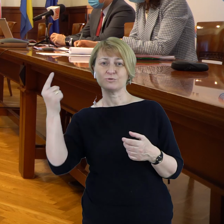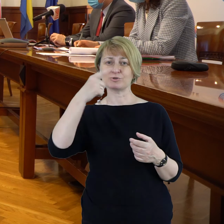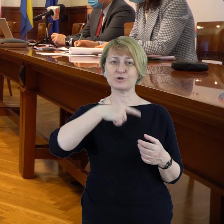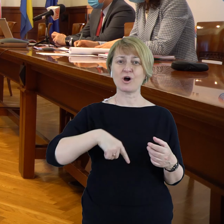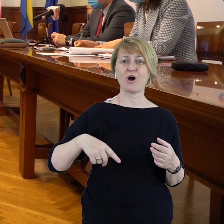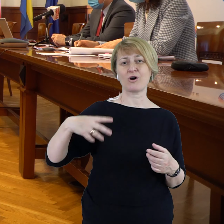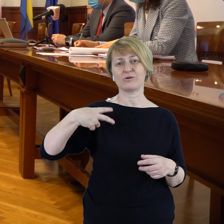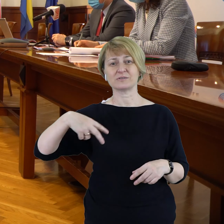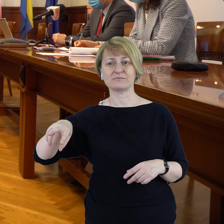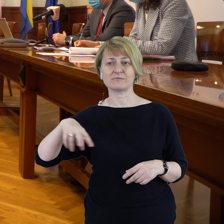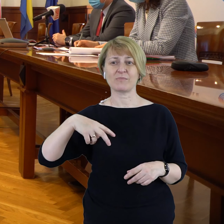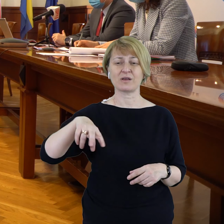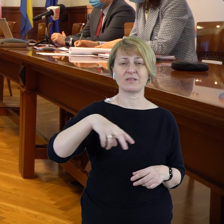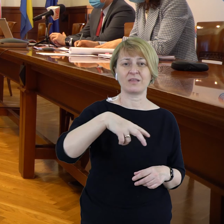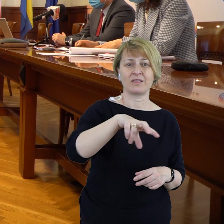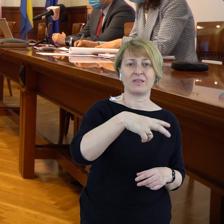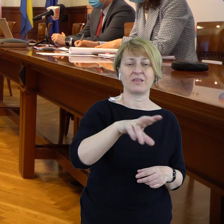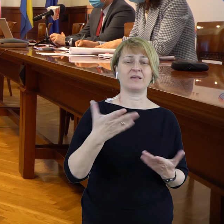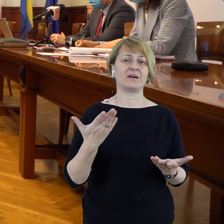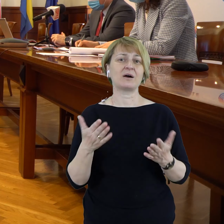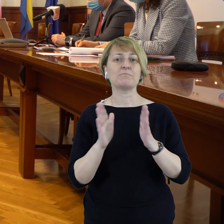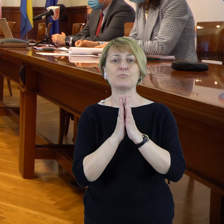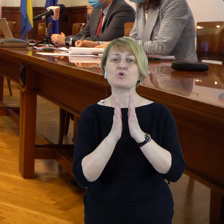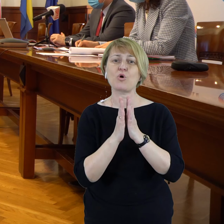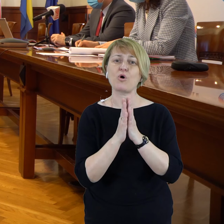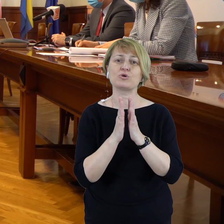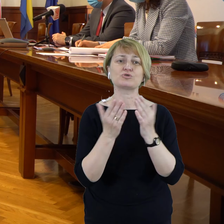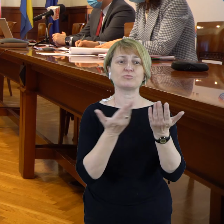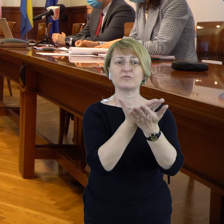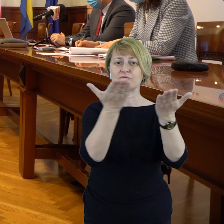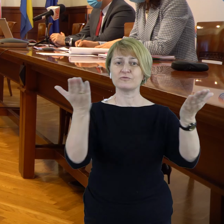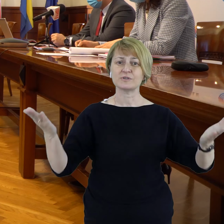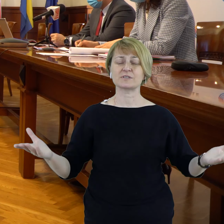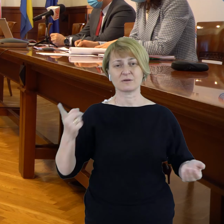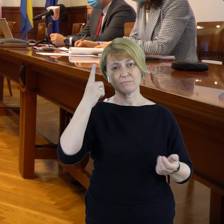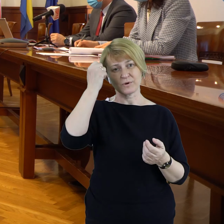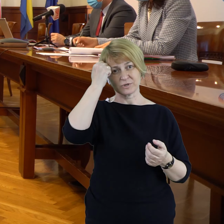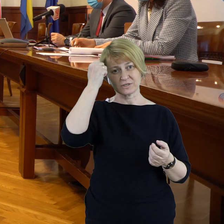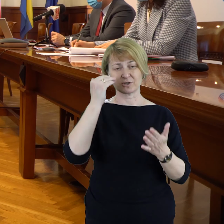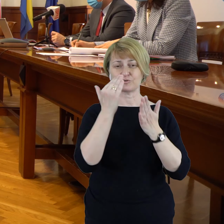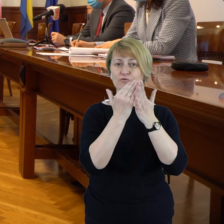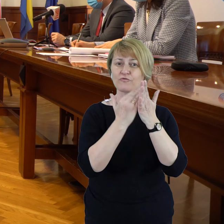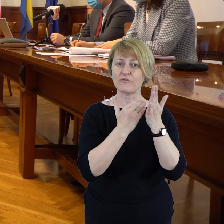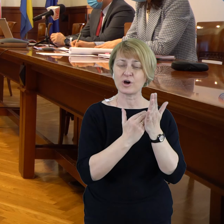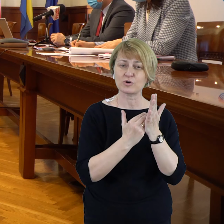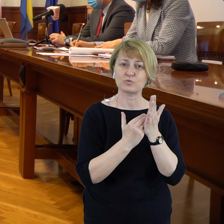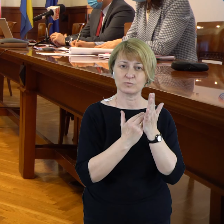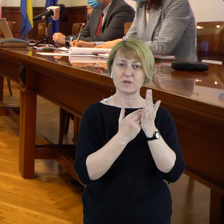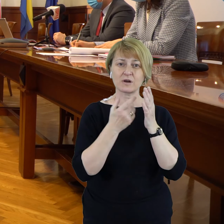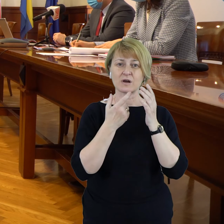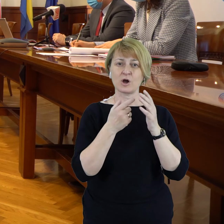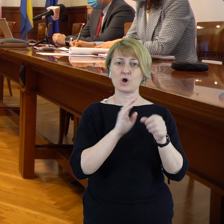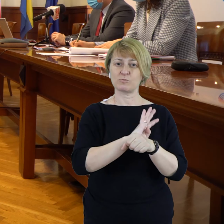odwiedza Park 800-lecia Wyspę Bolko, czy ten plac zabaw. Niemniej jeszcze raz prosimy, drodzy Państwo, pamiętajcie o tych